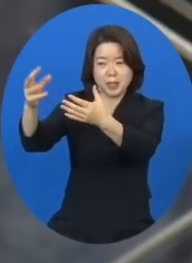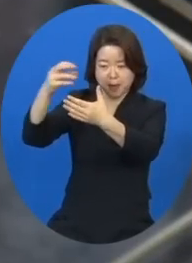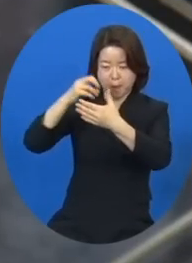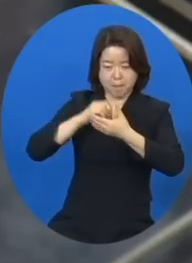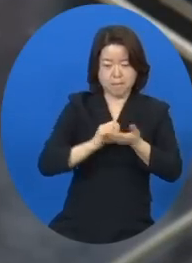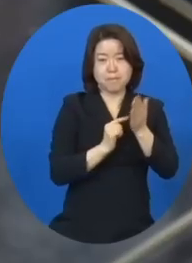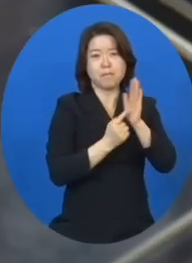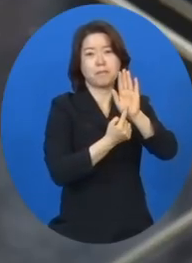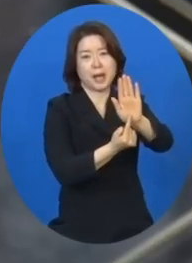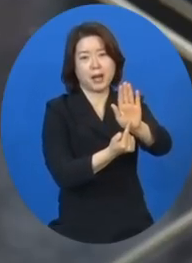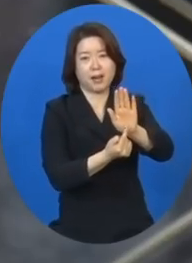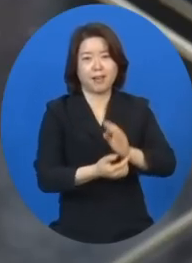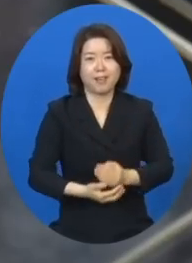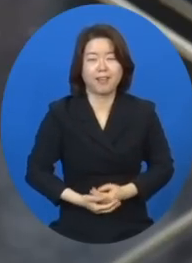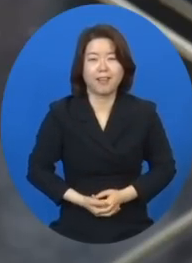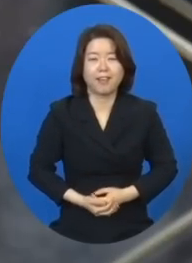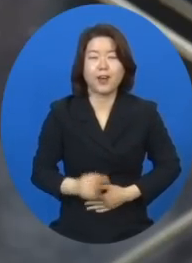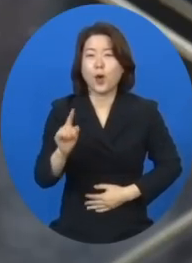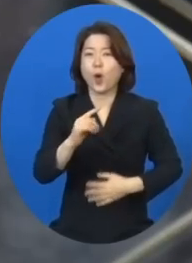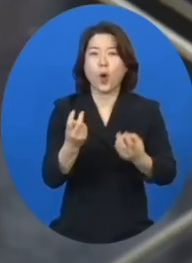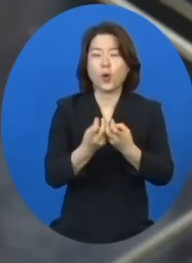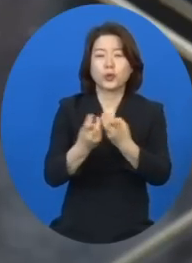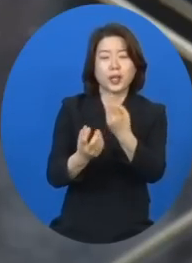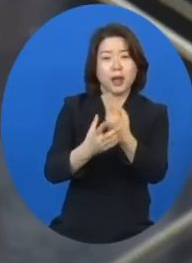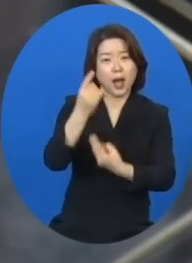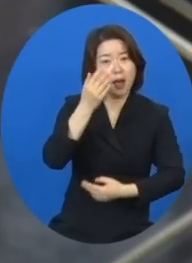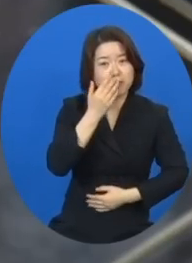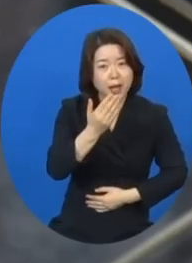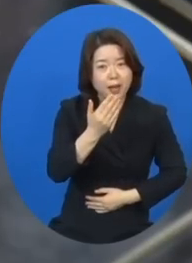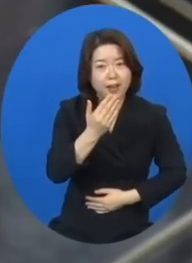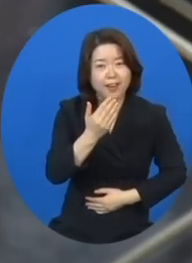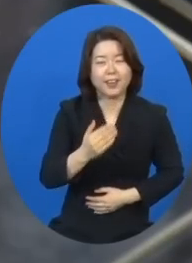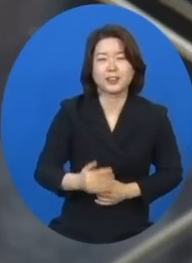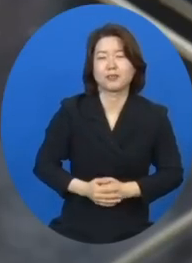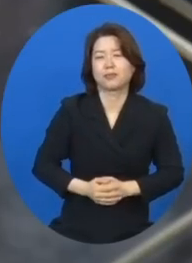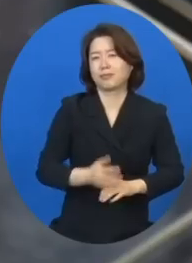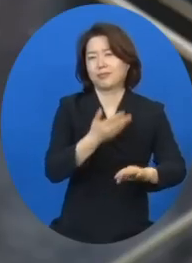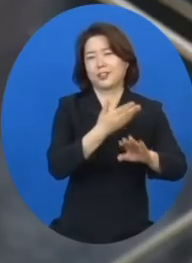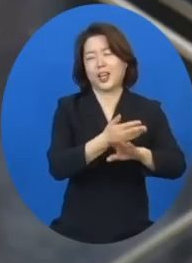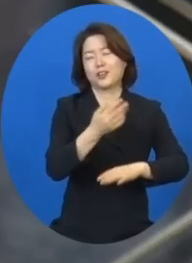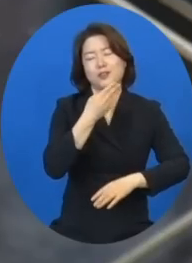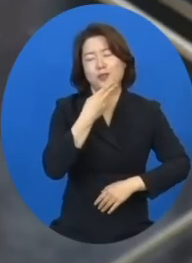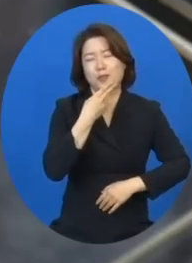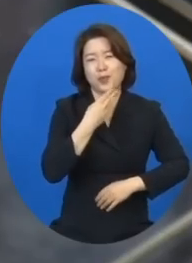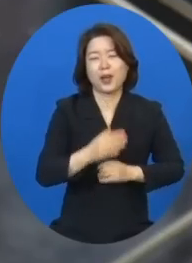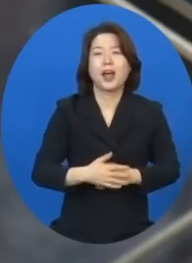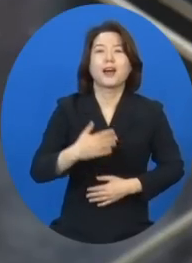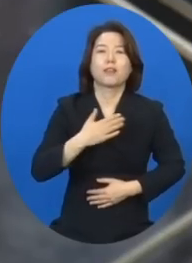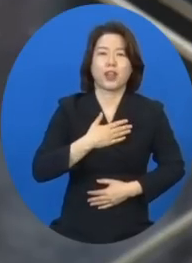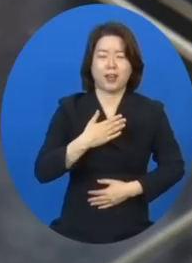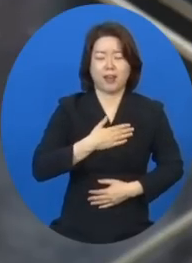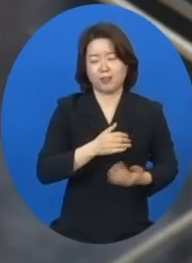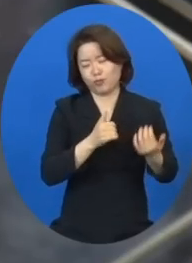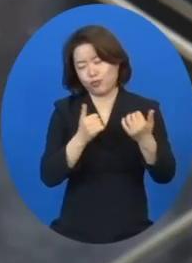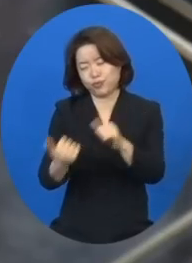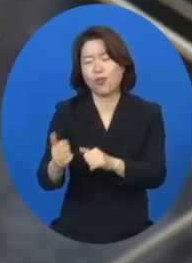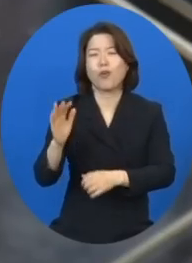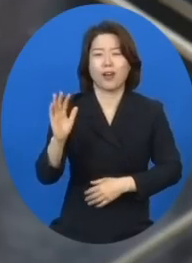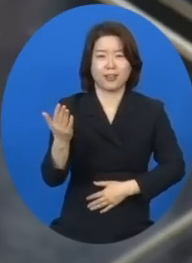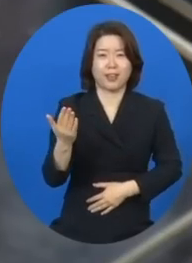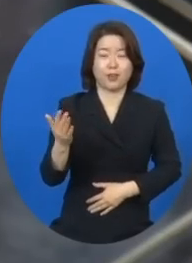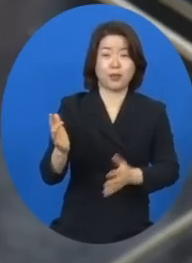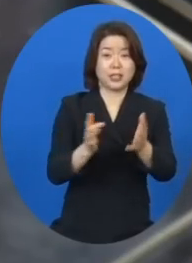것입니다. 그럼 어떻게 하면 하나 될 수 있을까요? 다른 게 없어요. 내가 죽어야 합니다.